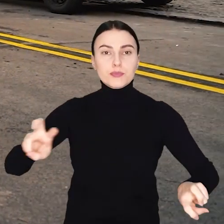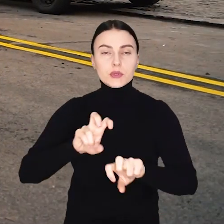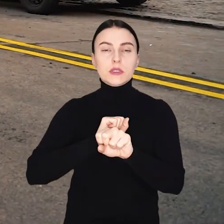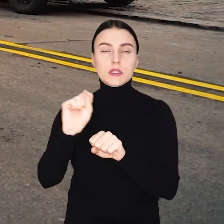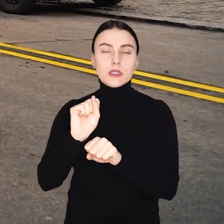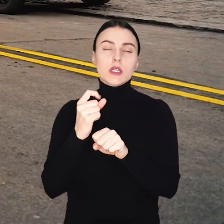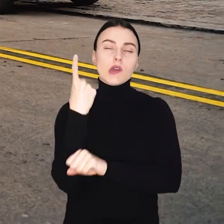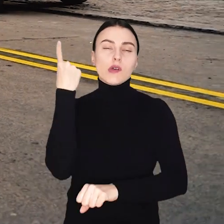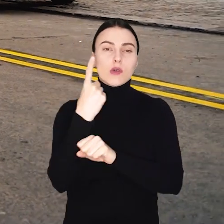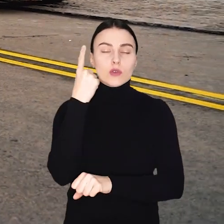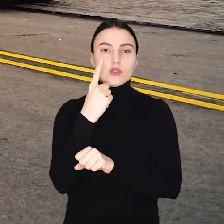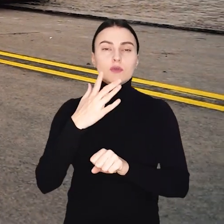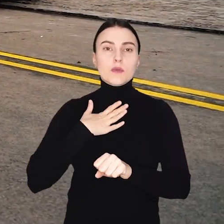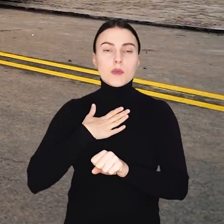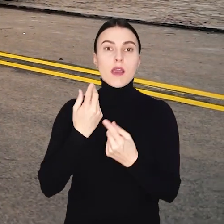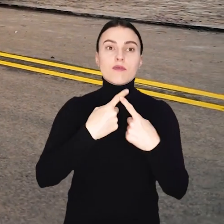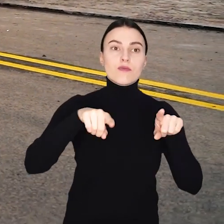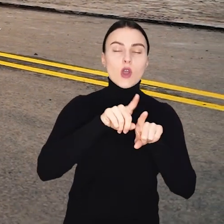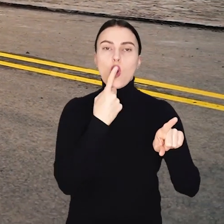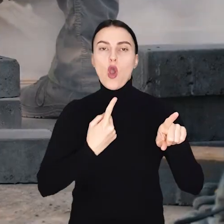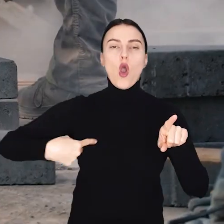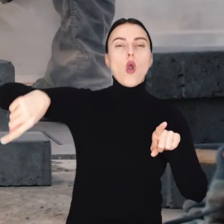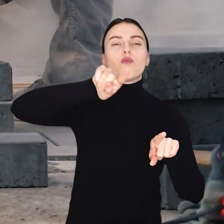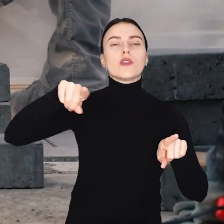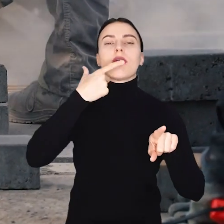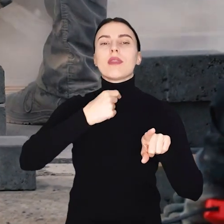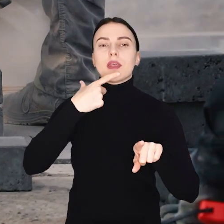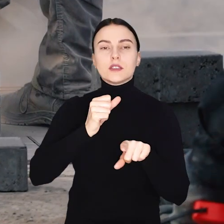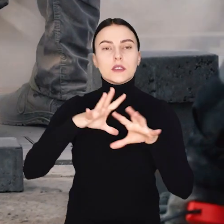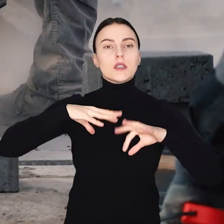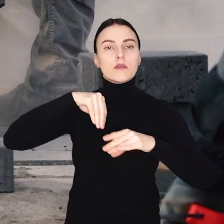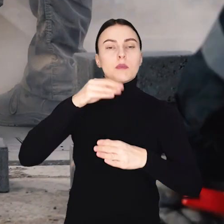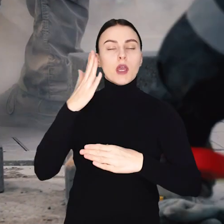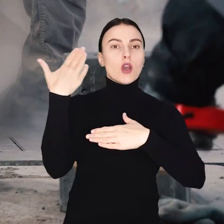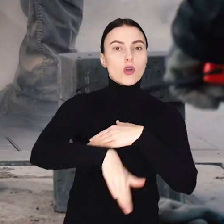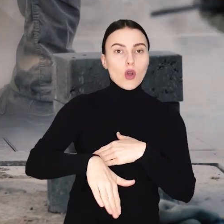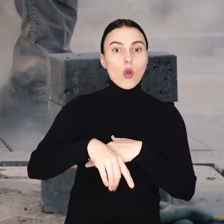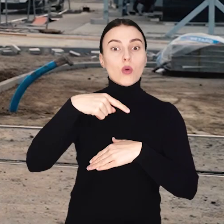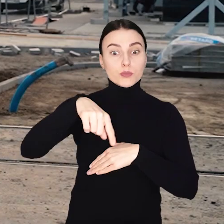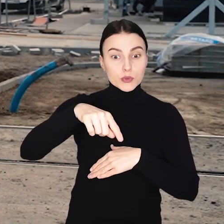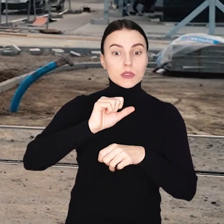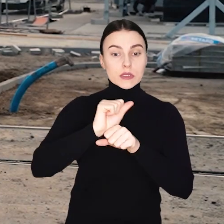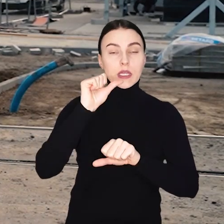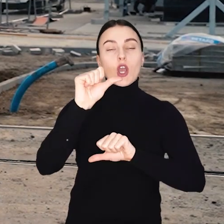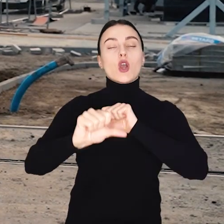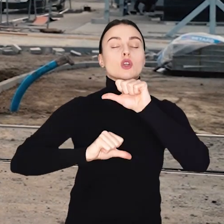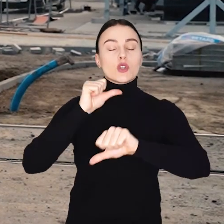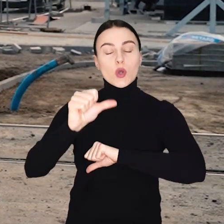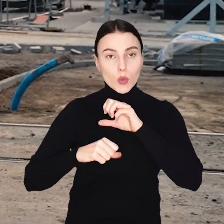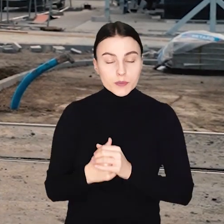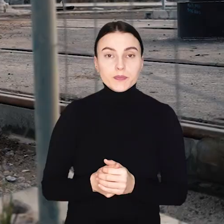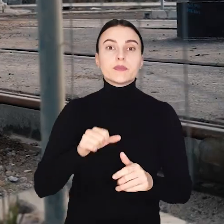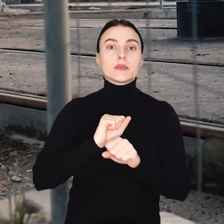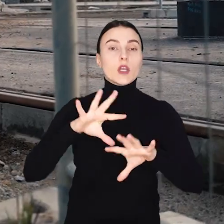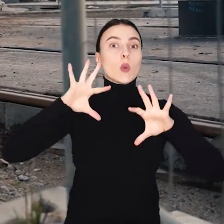tym odcinku jest realizowana w ramach dokończenia obwodnicy Leśnicy. Inwestycja ma zakończyć się pod koniec tego roku. Jest